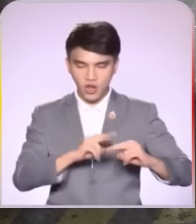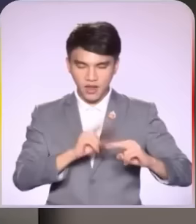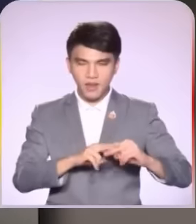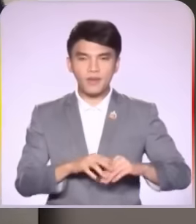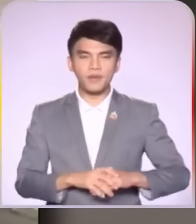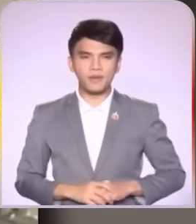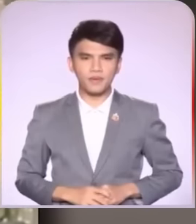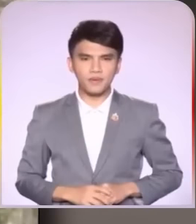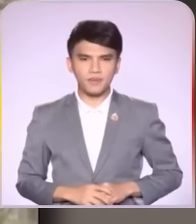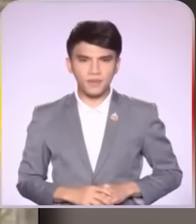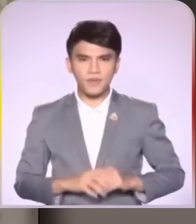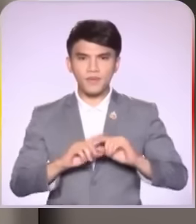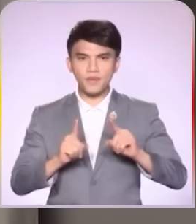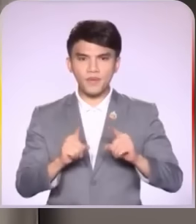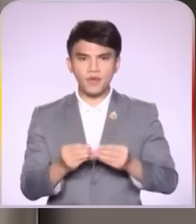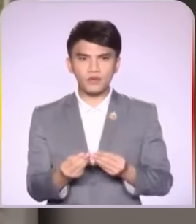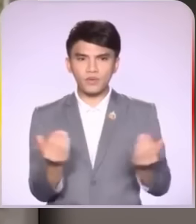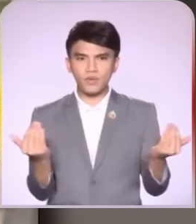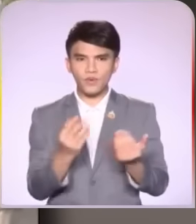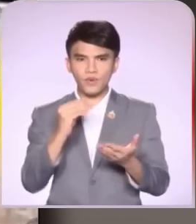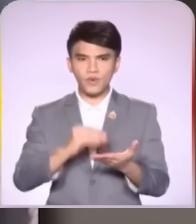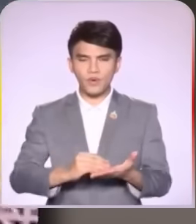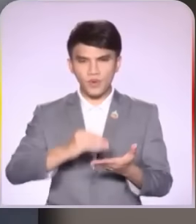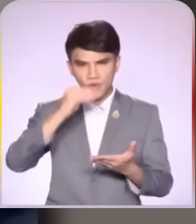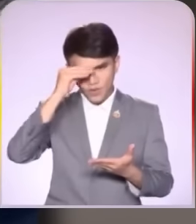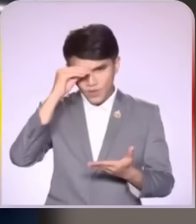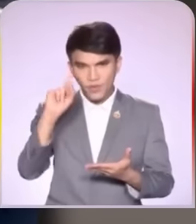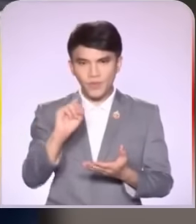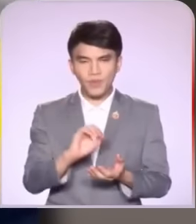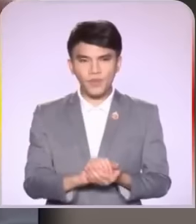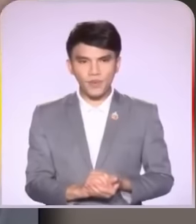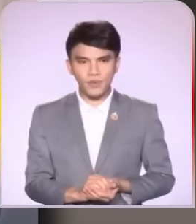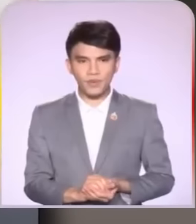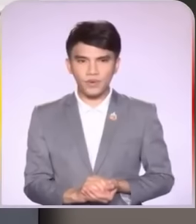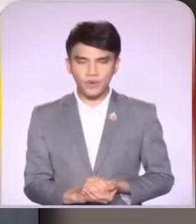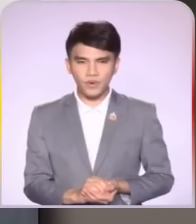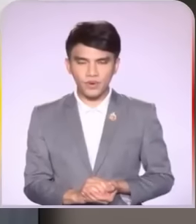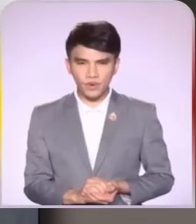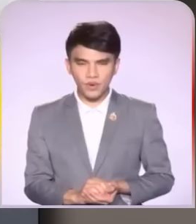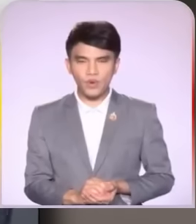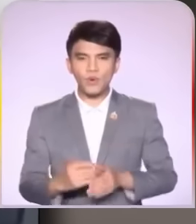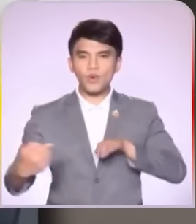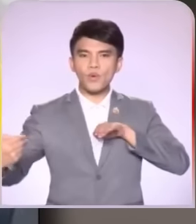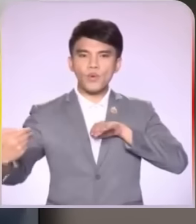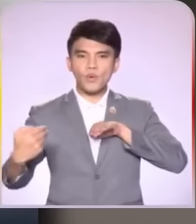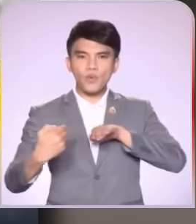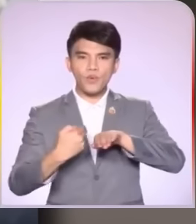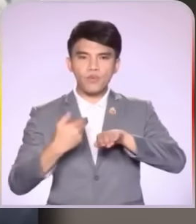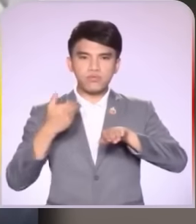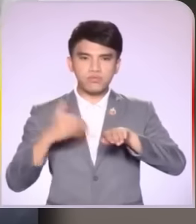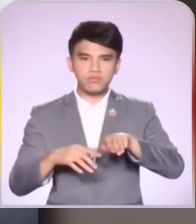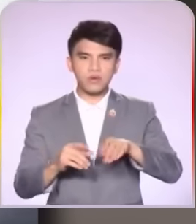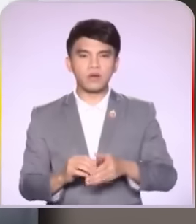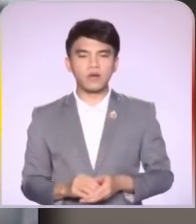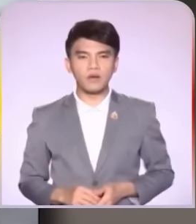างที่เห็นในภาพเมื่อสักครู่นี้จะไปส่งลูกๆที่โรงเรียนนายอรรถพลขี่รถจักรยานยนต์สวนมาแล้วหลังจากนั้น